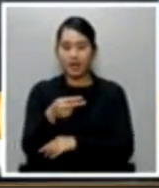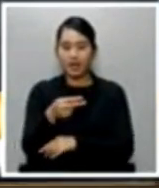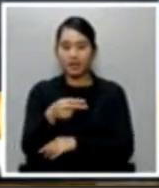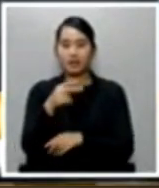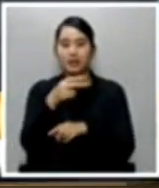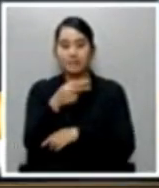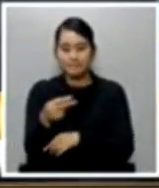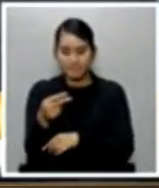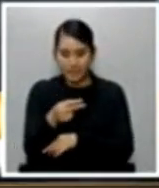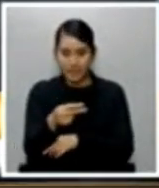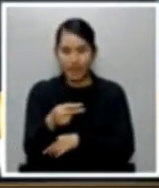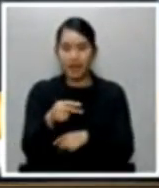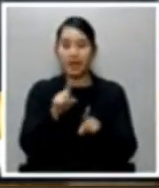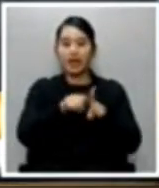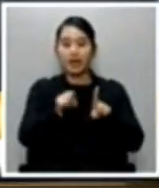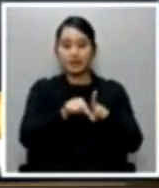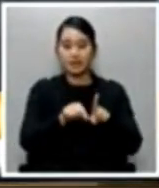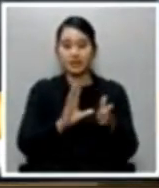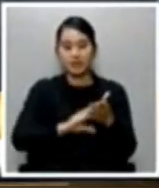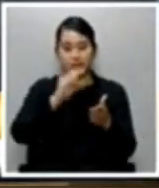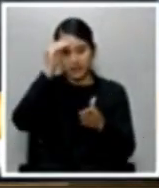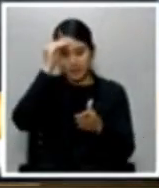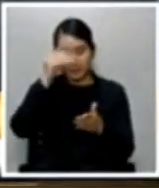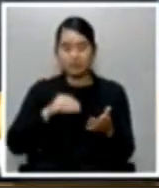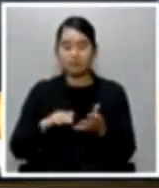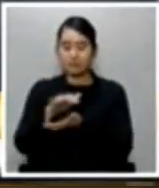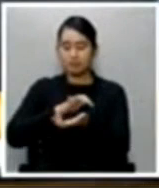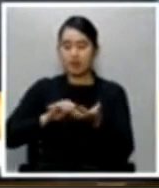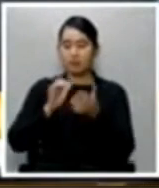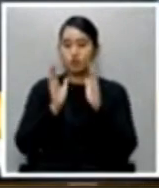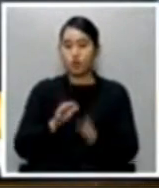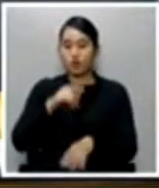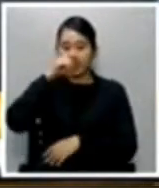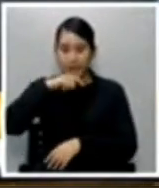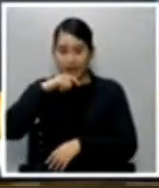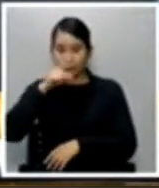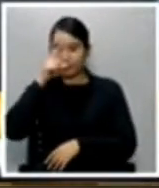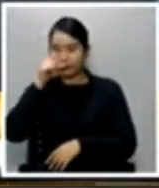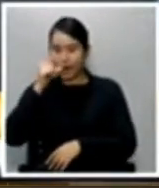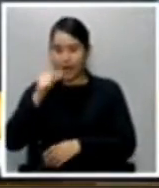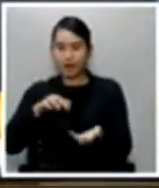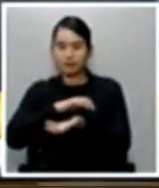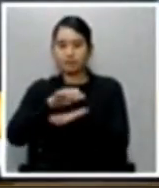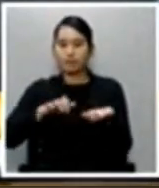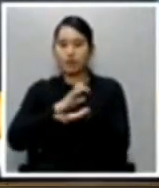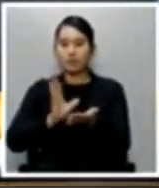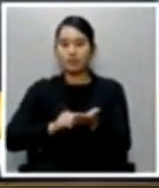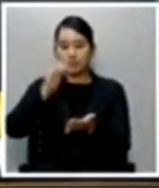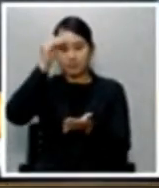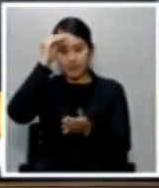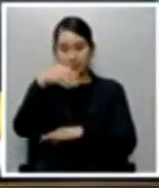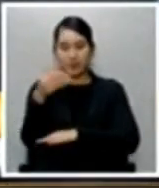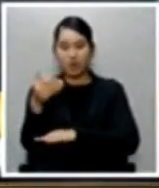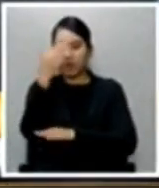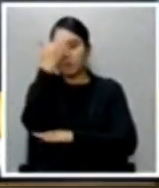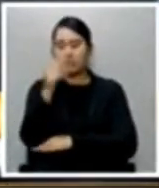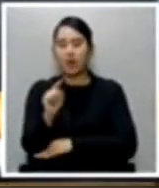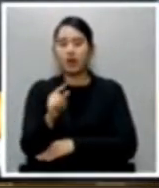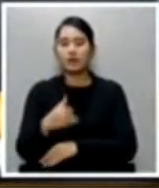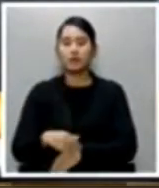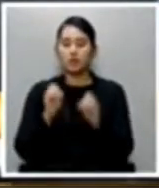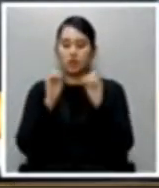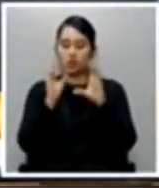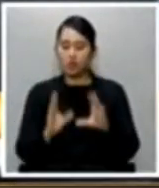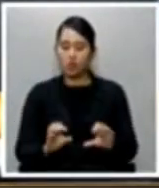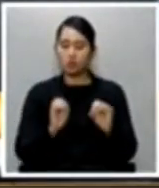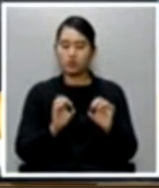นด้วยผมอยากจะให้เกิดอันหลังเพราะว่าการที่มีแต่เด็กไทยนักเรียนไทยอยู่ในห้องครูส